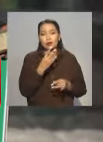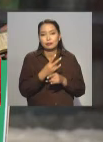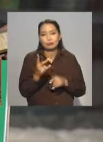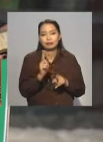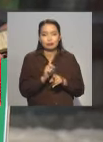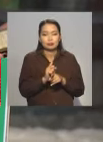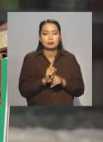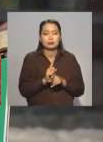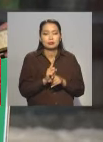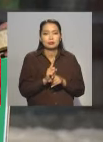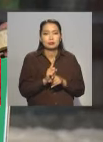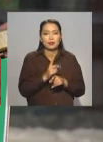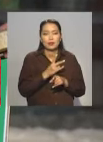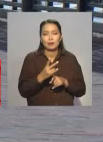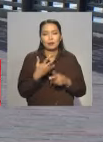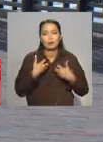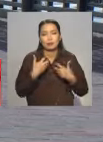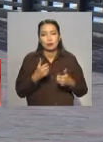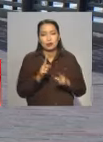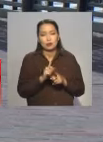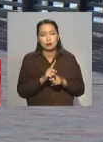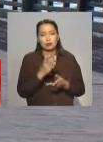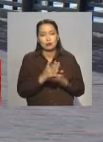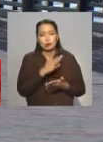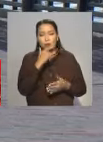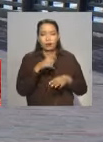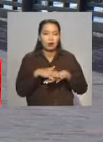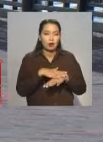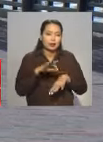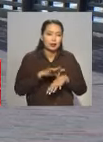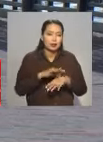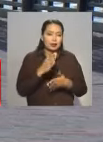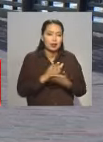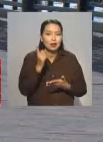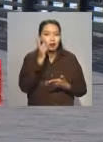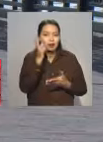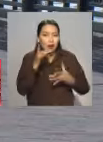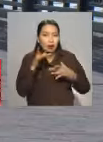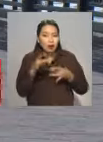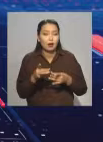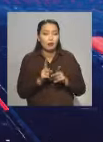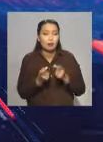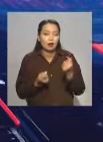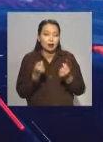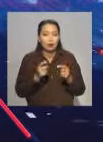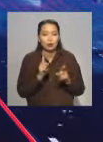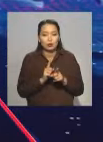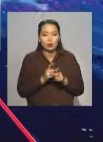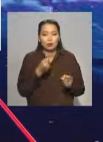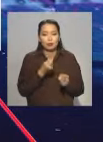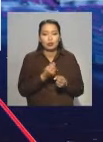болмайды. Смартфонның кесірінен қанша адам ажал құшып, ауруға шалдықты. Телефонға телміріп, темір тұлпардың астына түсті.